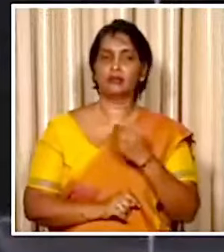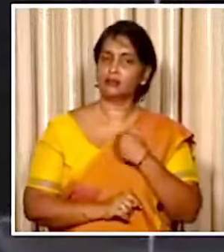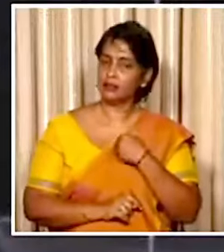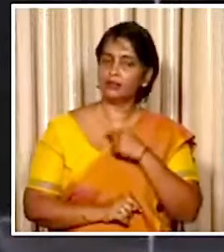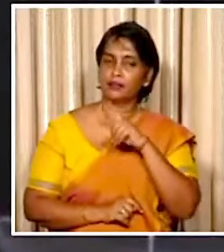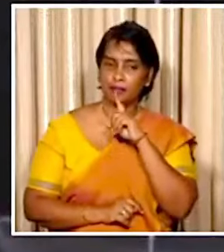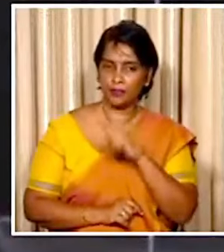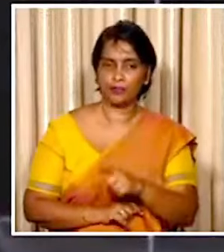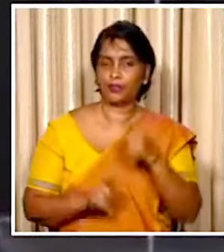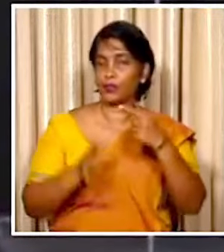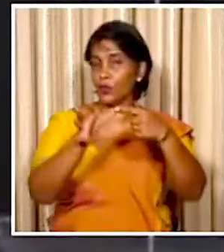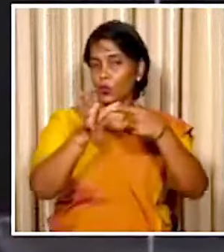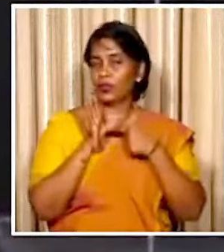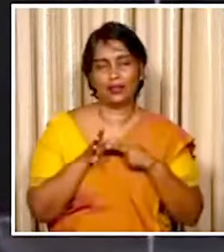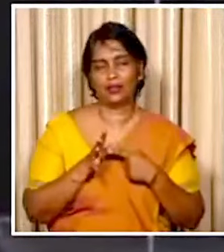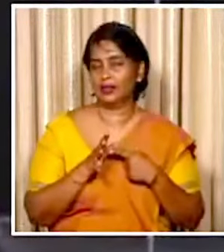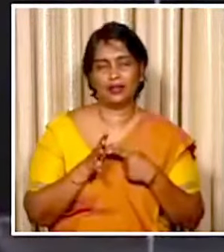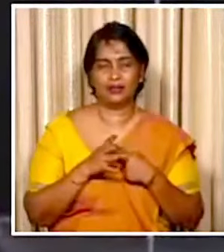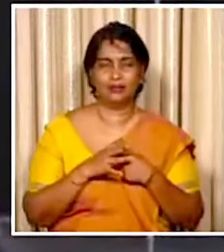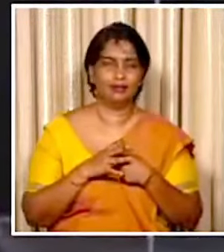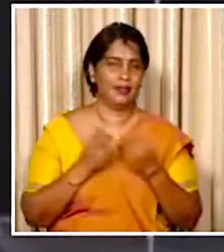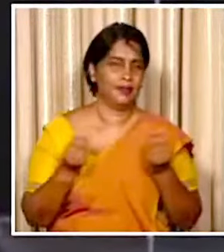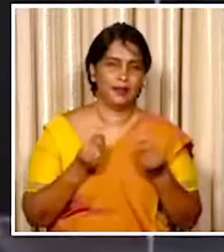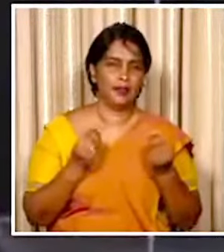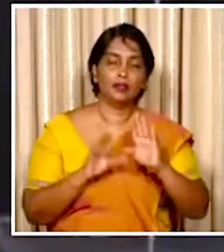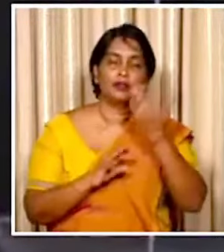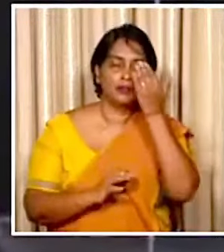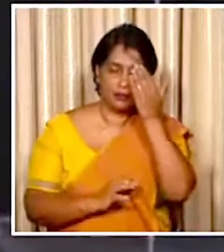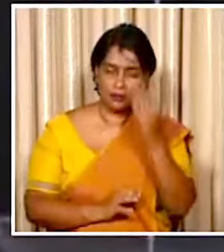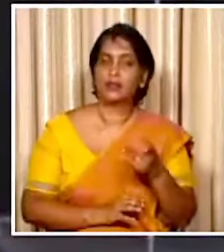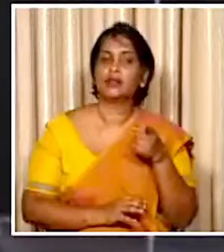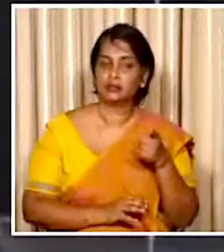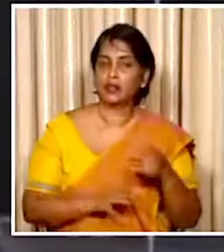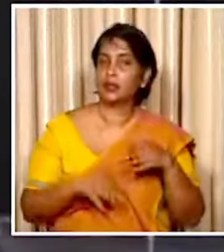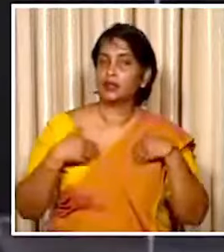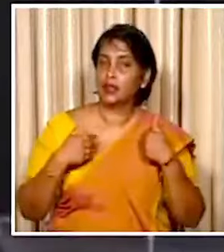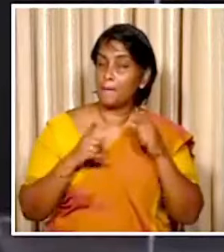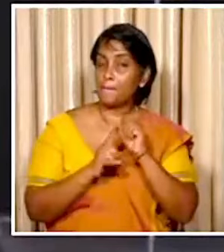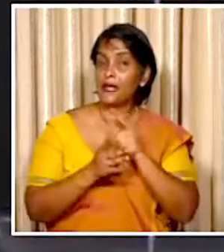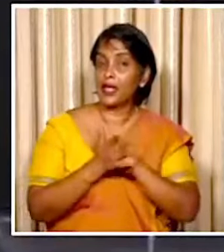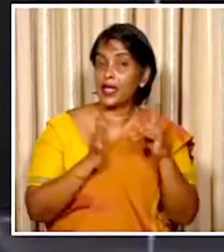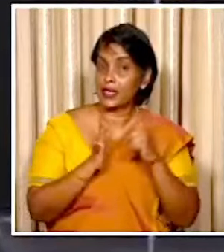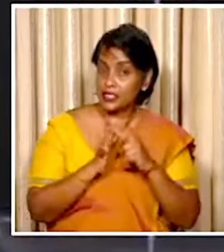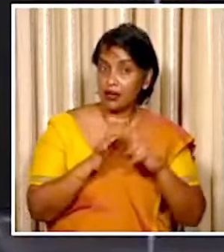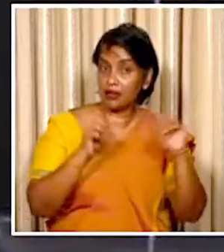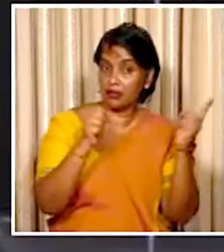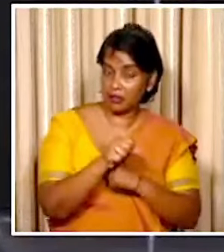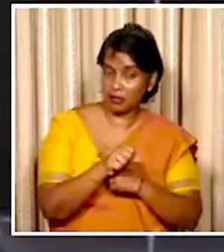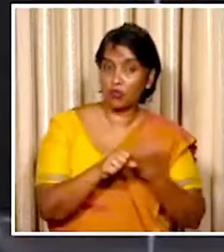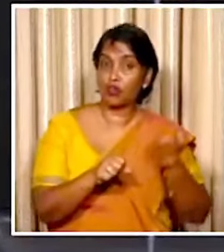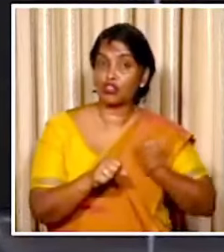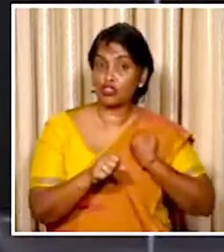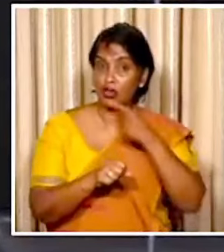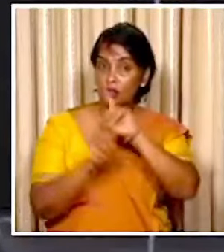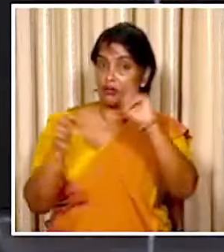කියන්නේ ඒ පිළිතුරෙන් අපි සෑහීමකටපත් වෙන්නේ නැහැ. කරුණා කරලා මේ සෞඛ්‍ය පරීක්ෂකවරයාගේ ඝාතනයත් ඒ වගේම